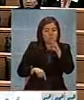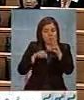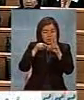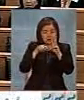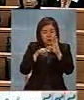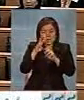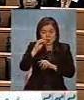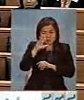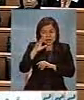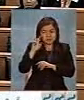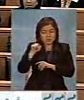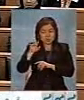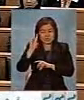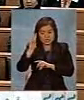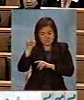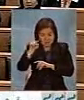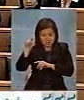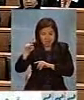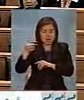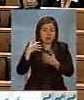63.67% ในปี54มีรถผ่านสะพาน